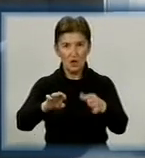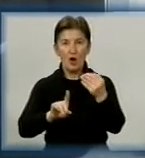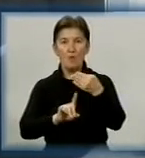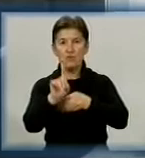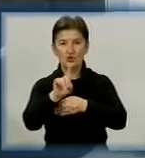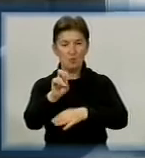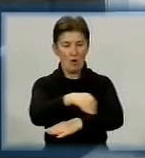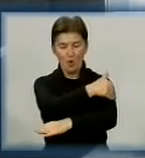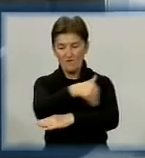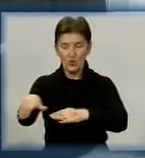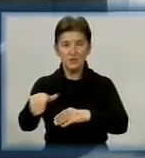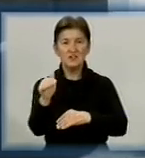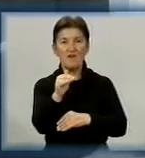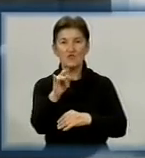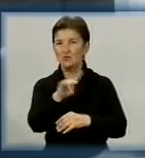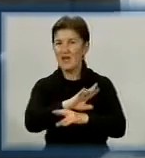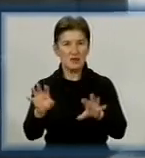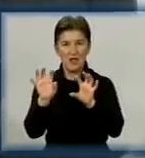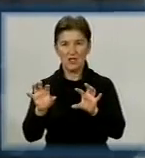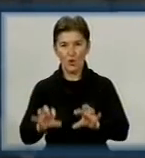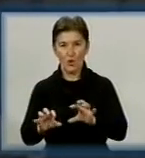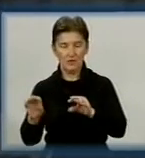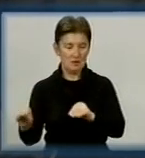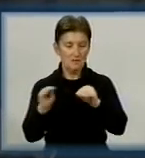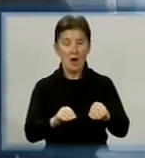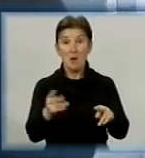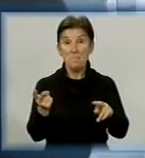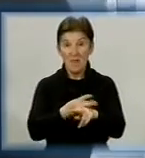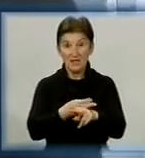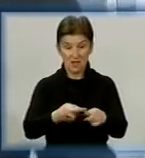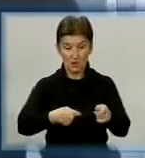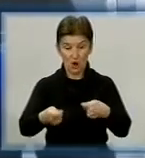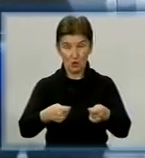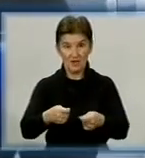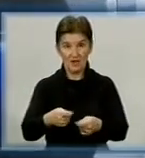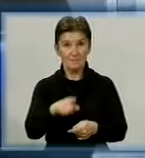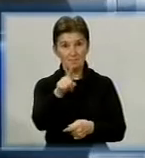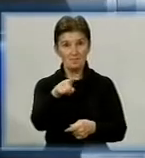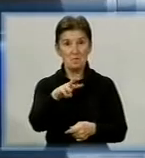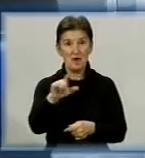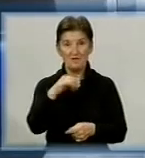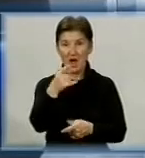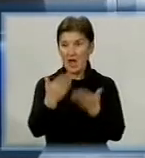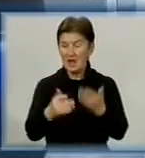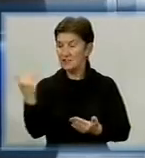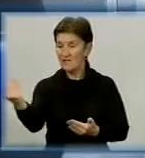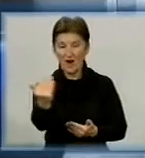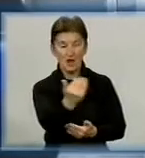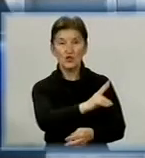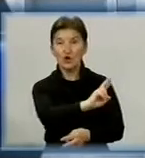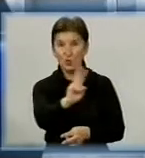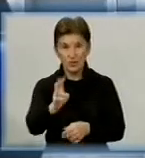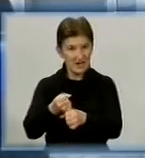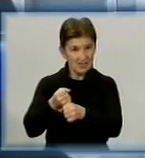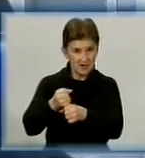вулиці Фрунзе незаконно, залишаючи без торгових місць підприємців. Якщо ви говорили, що вас хтось заставляє там побори або